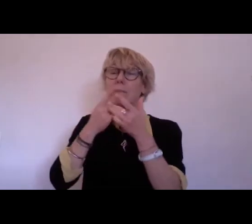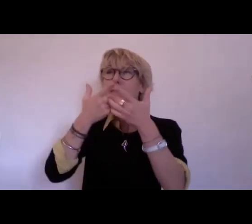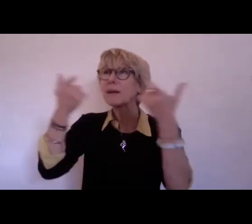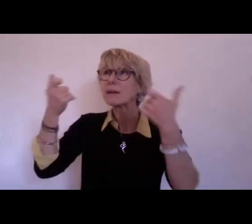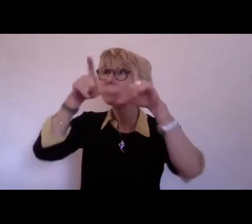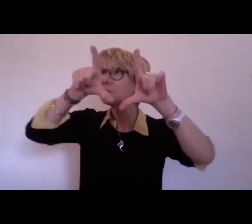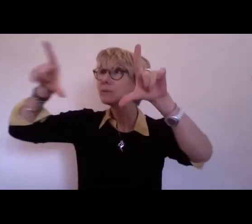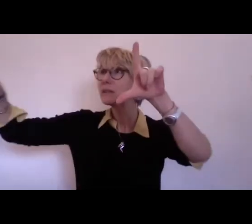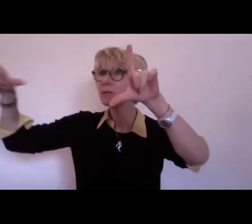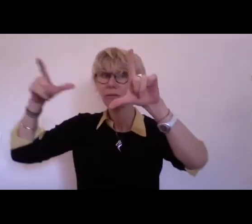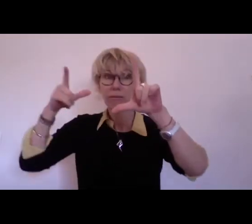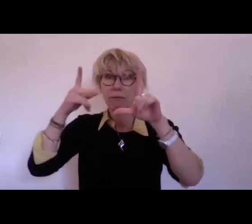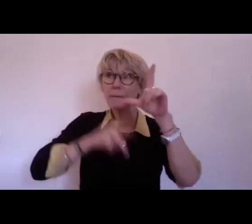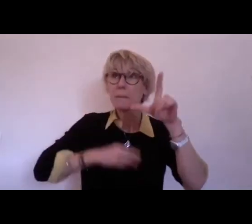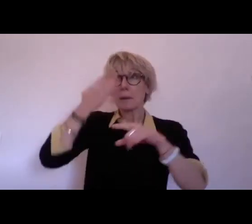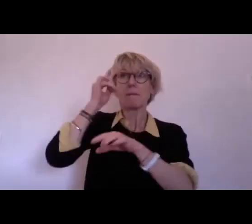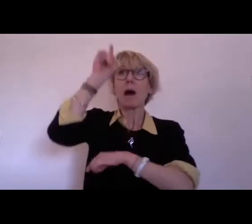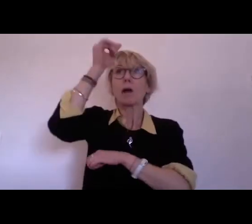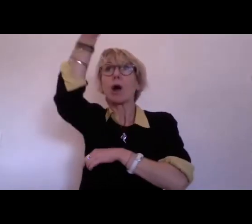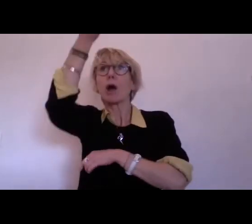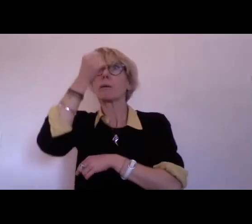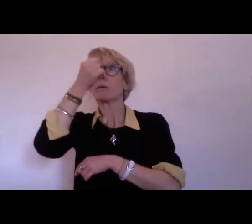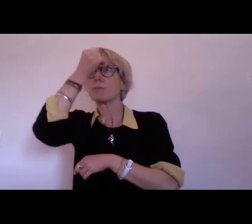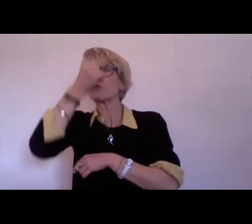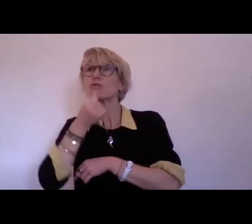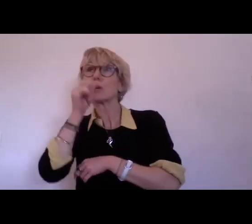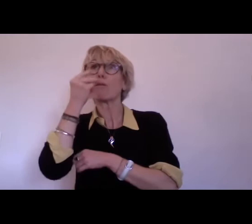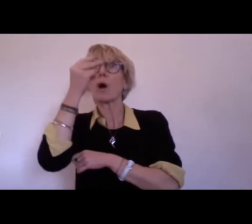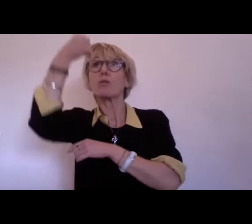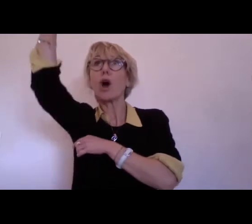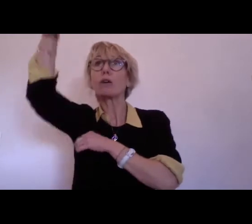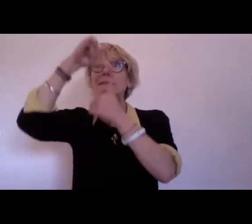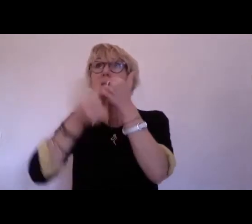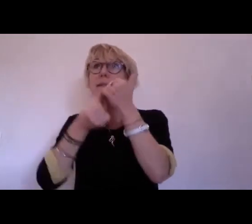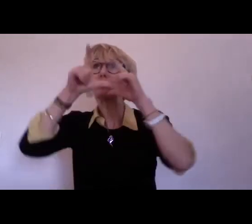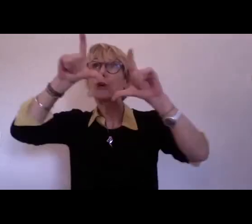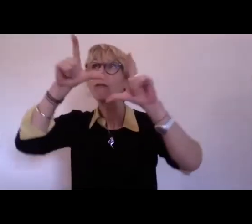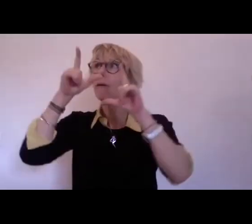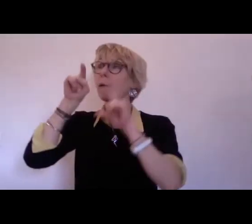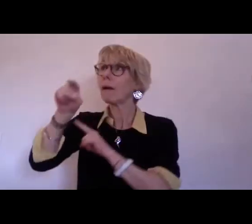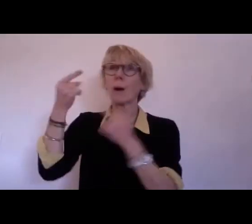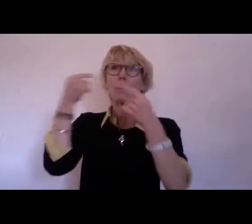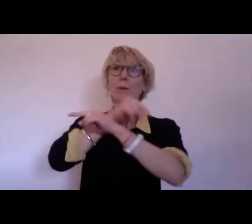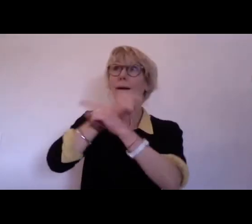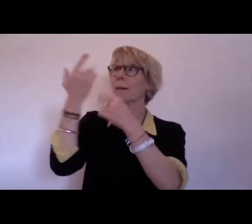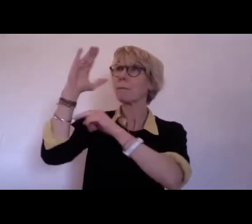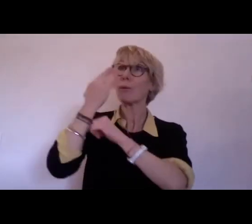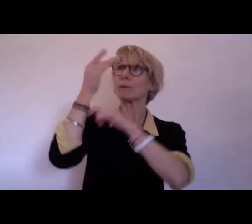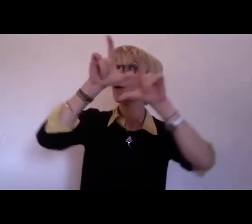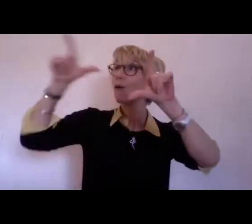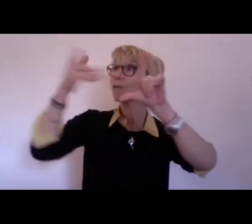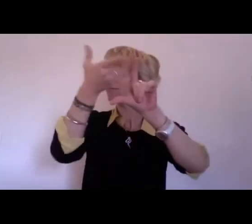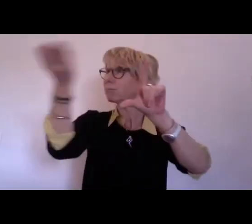cet aspect-là. Et là, on a une mise en relation avec l'actualité de l'artiste, comme avec l'actualité du